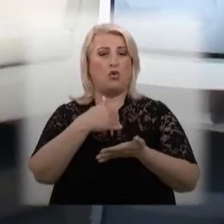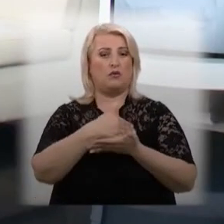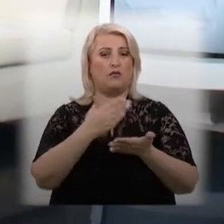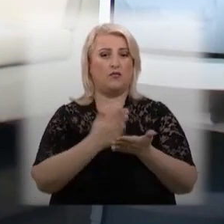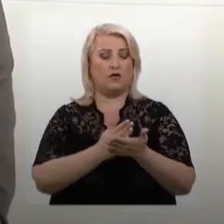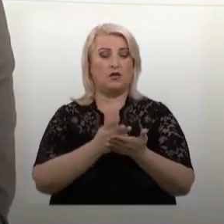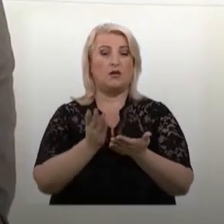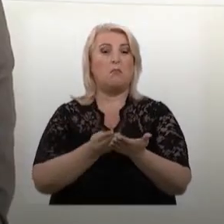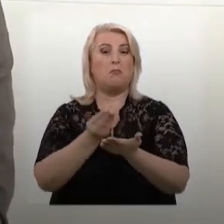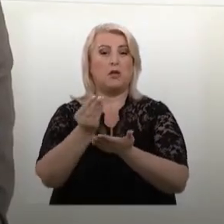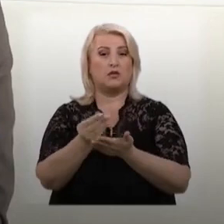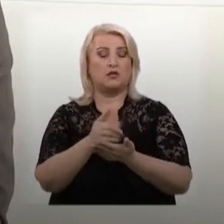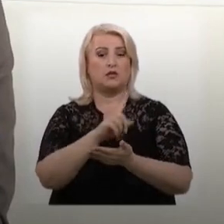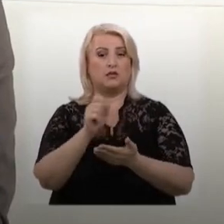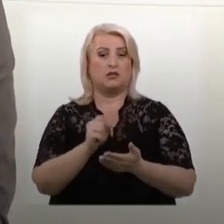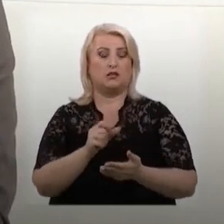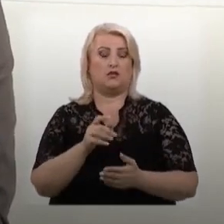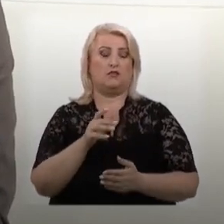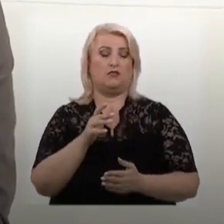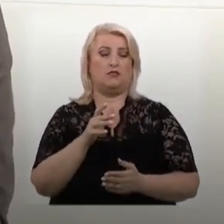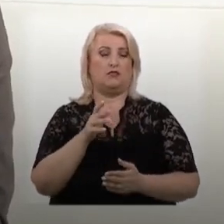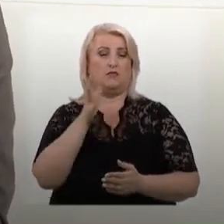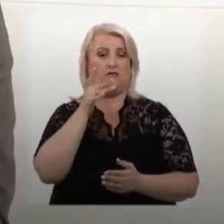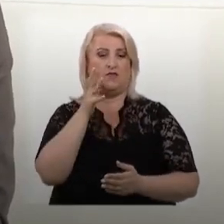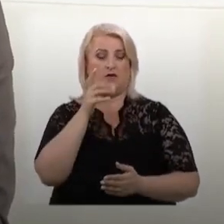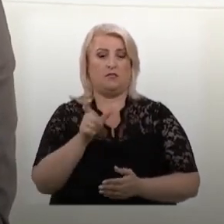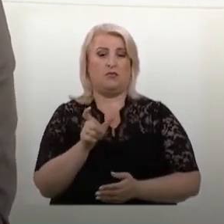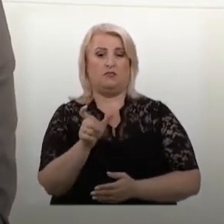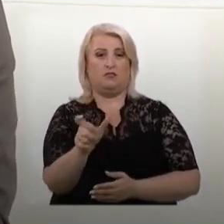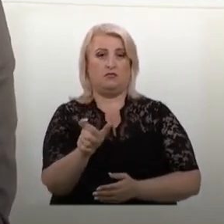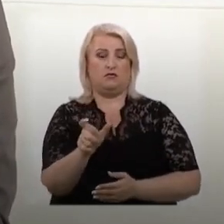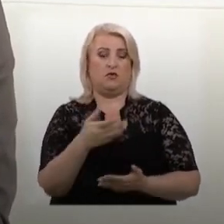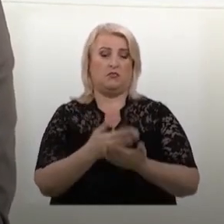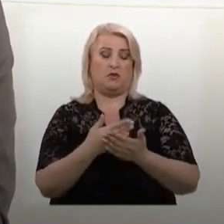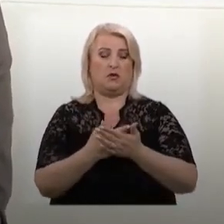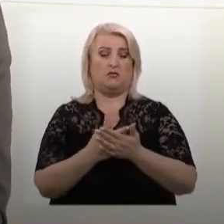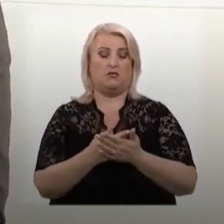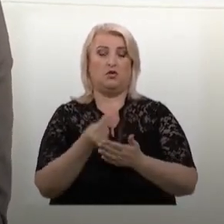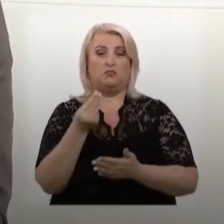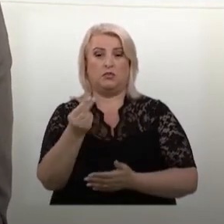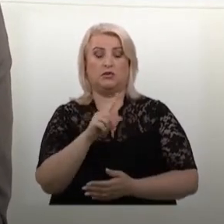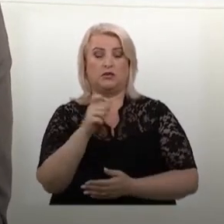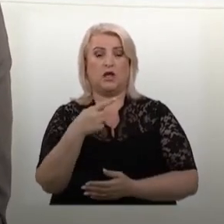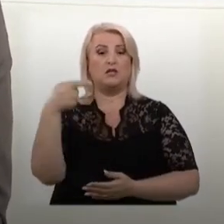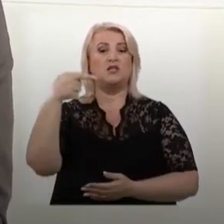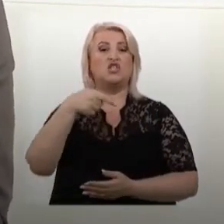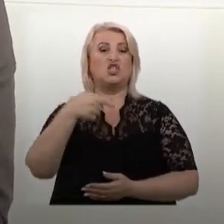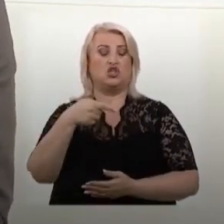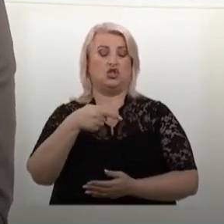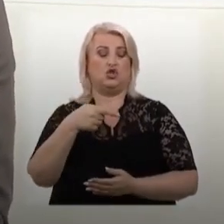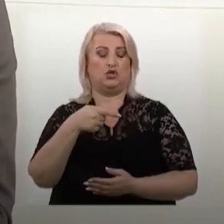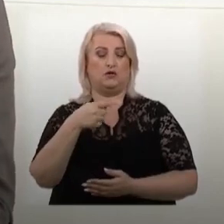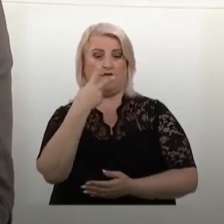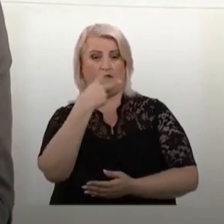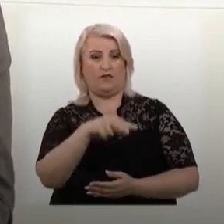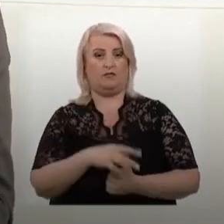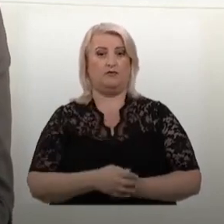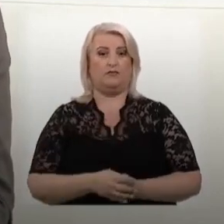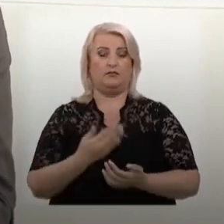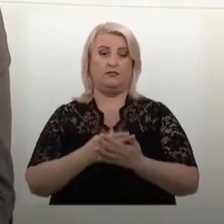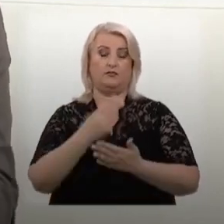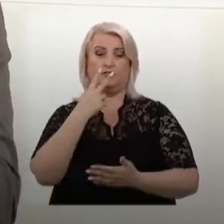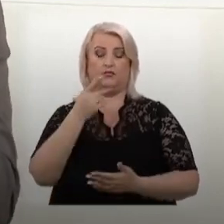pentru acest termen de săbii m Costel 1000 de share adică practic tu când știi că în Moldova